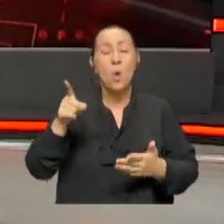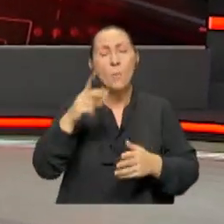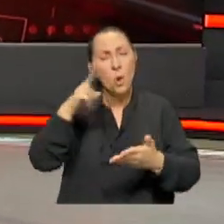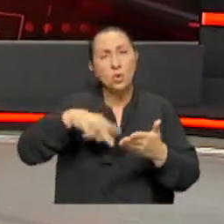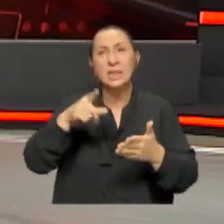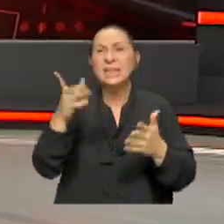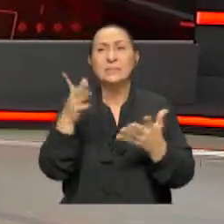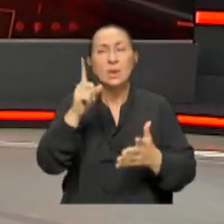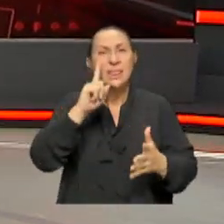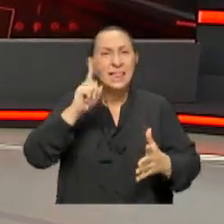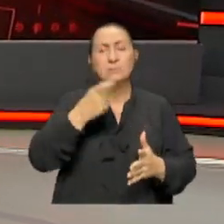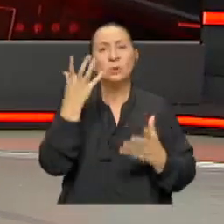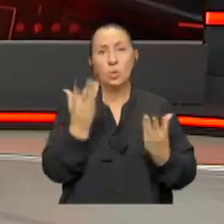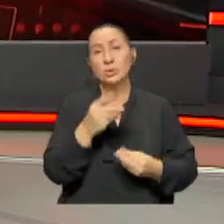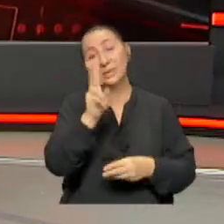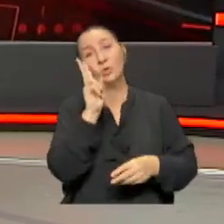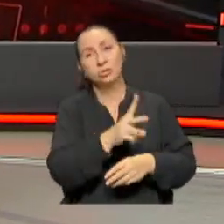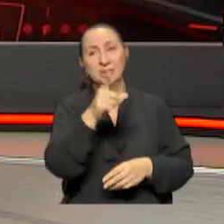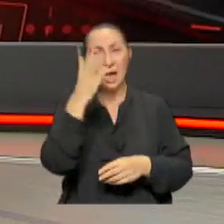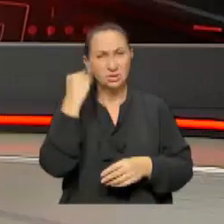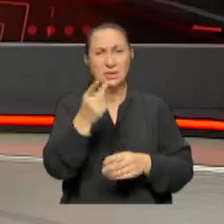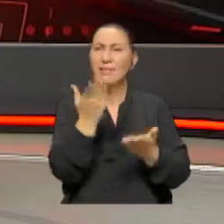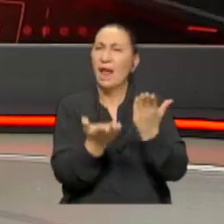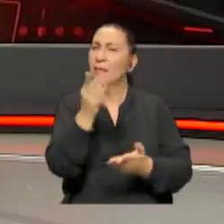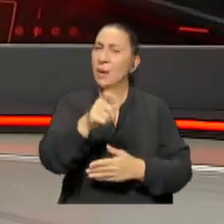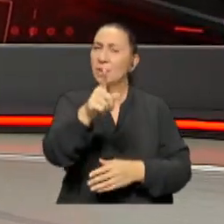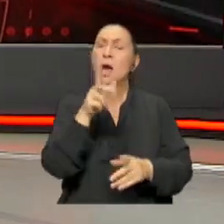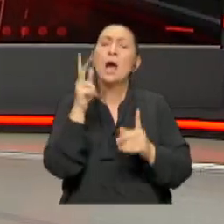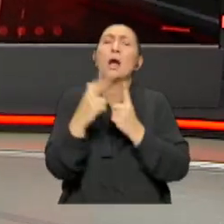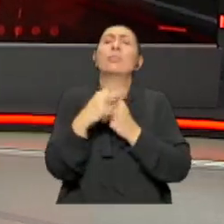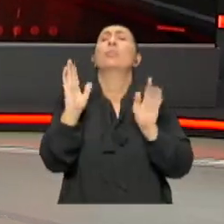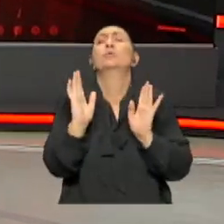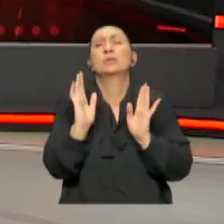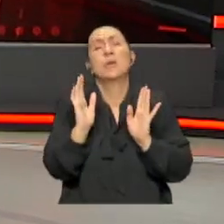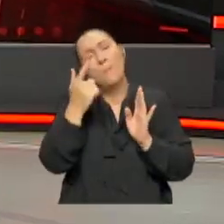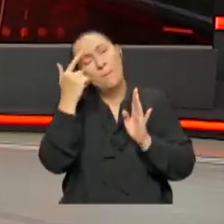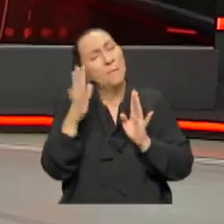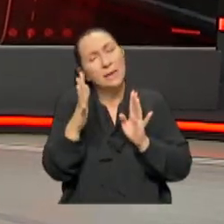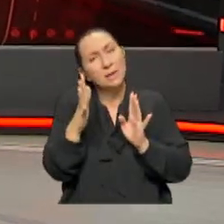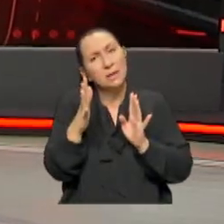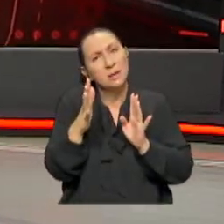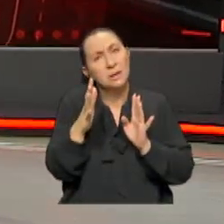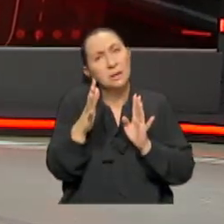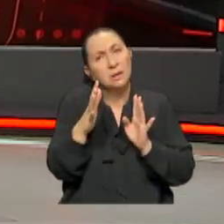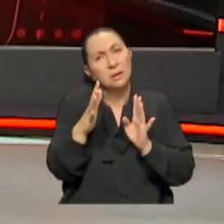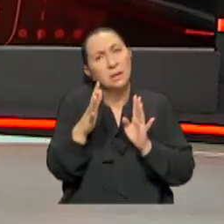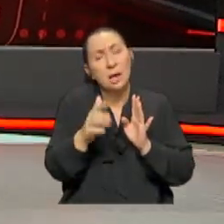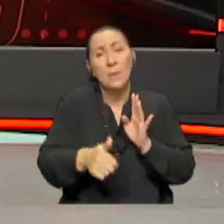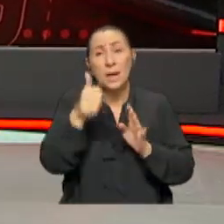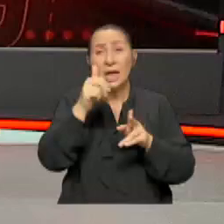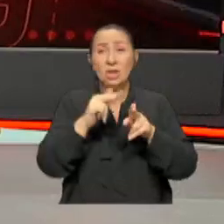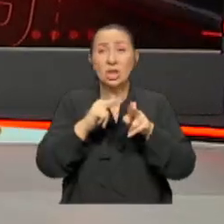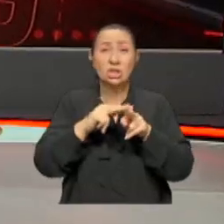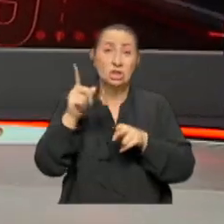Nasıl böyle bir tespit yaptığımı görürsünüz siz de. Değerlendirin. Katılmıyorsanız belki Bakan